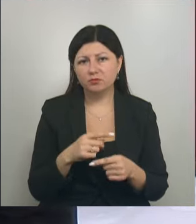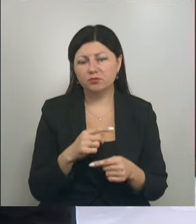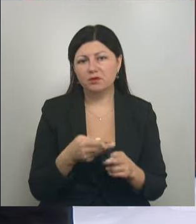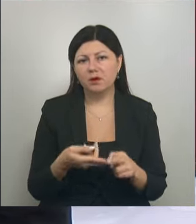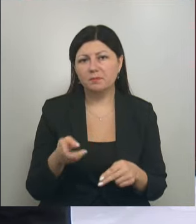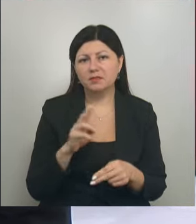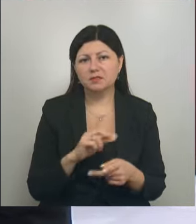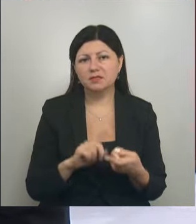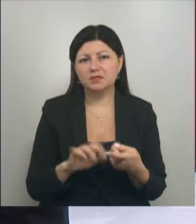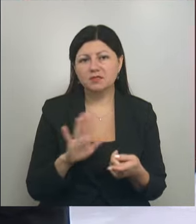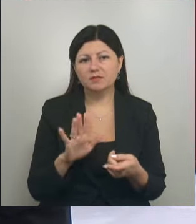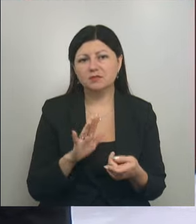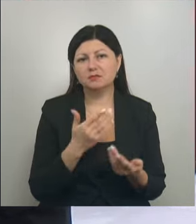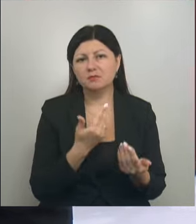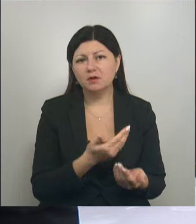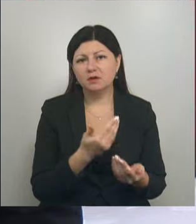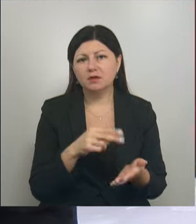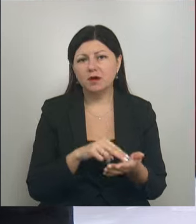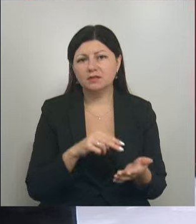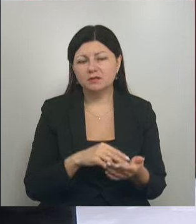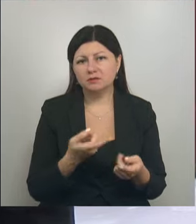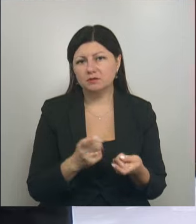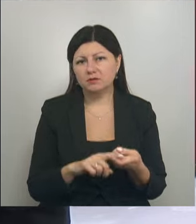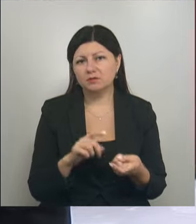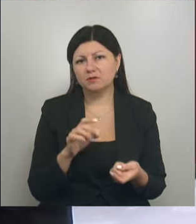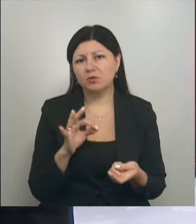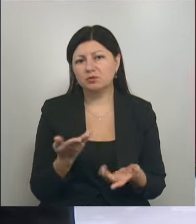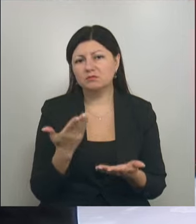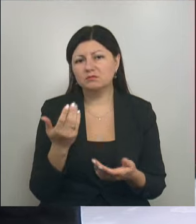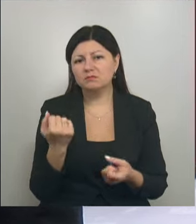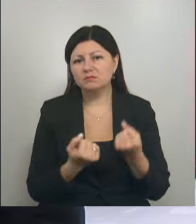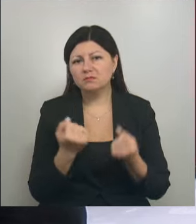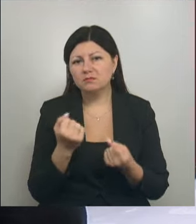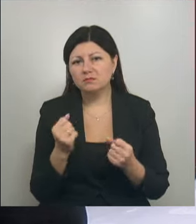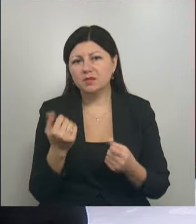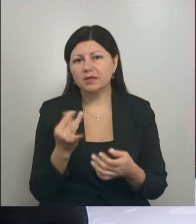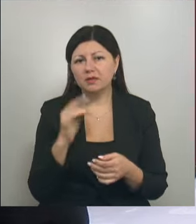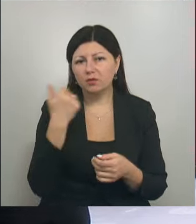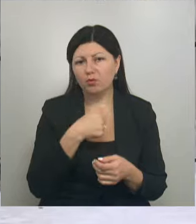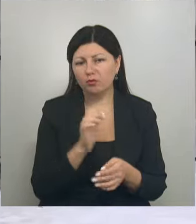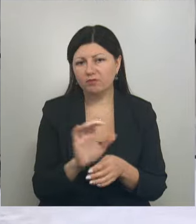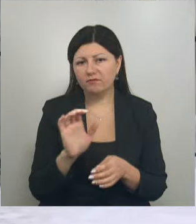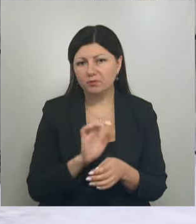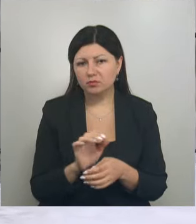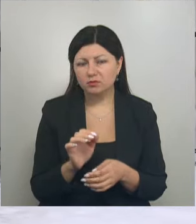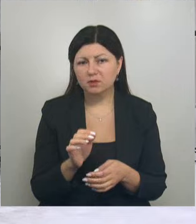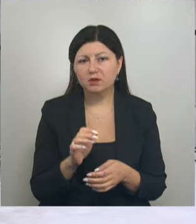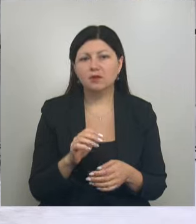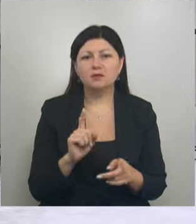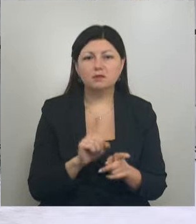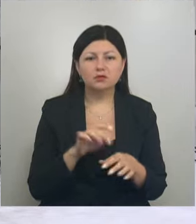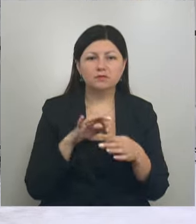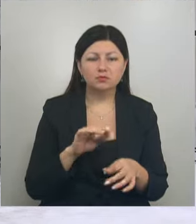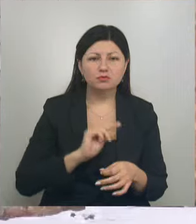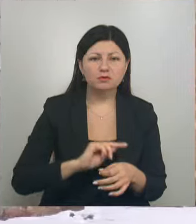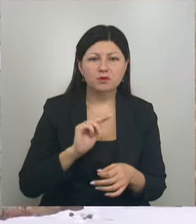компенсировали, независимо от оценщика. В зависимости от марки автомобиля и года выпуска транспорта. Ведутся работы также и на